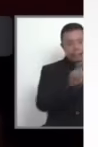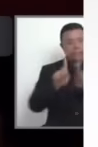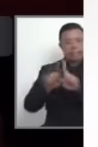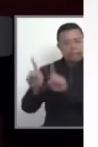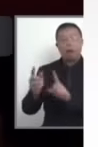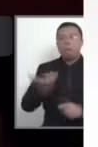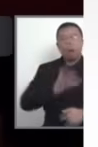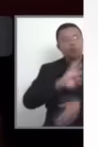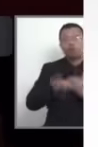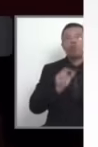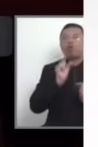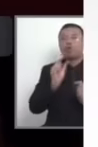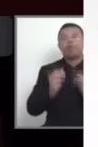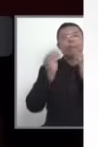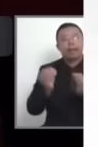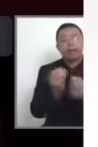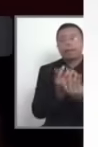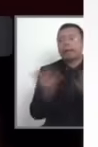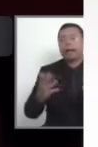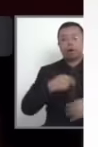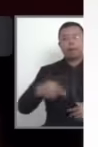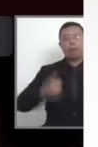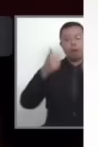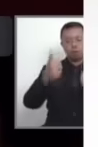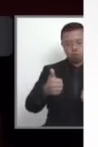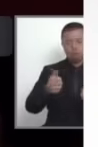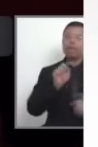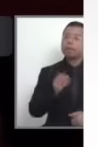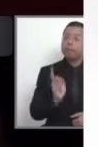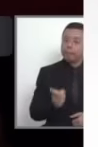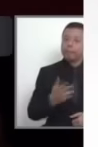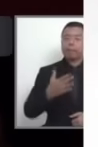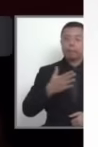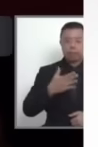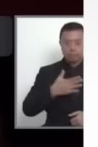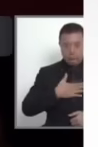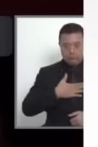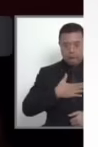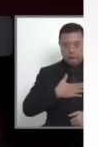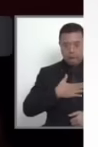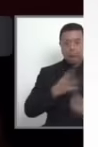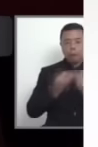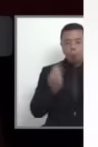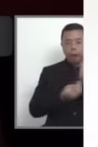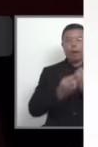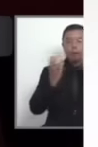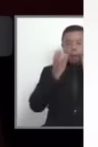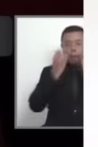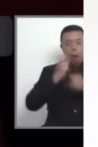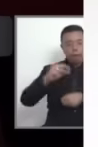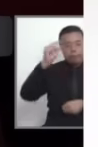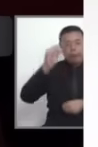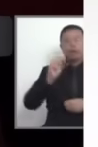dengan semangat. Tetapi itikad kita baik. Saya kira tiga paslon semuanya ingin yang terbaik untuk rakyat